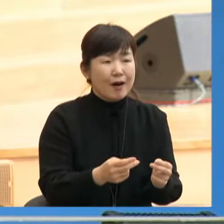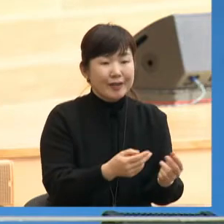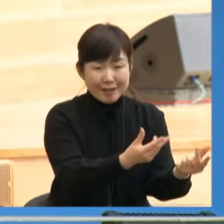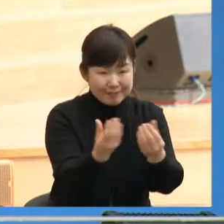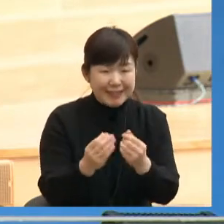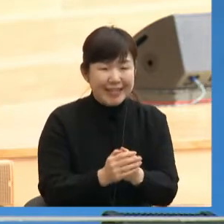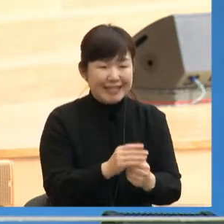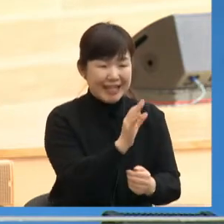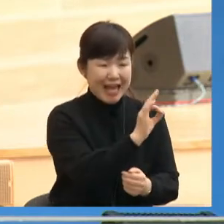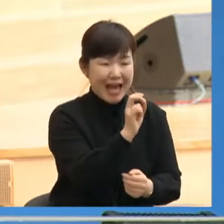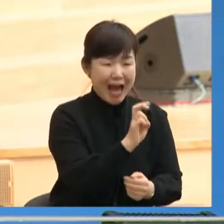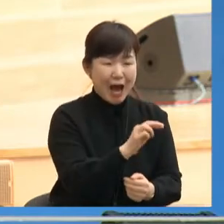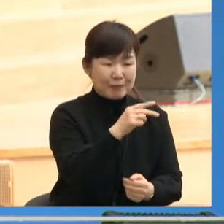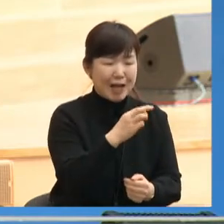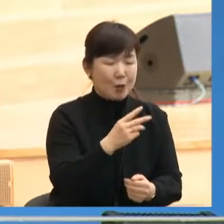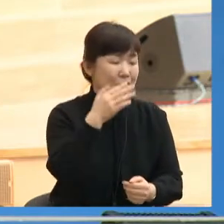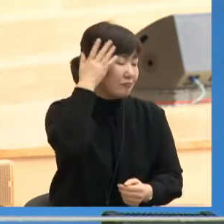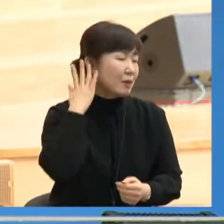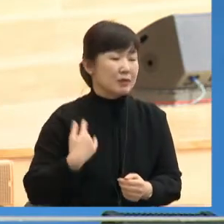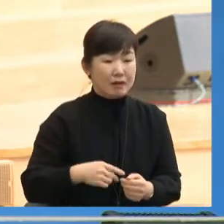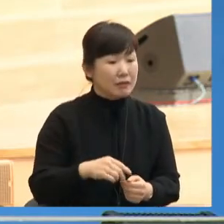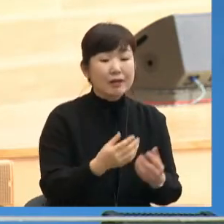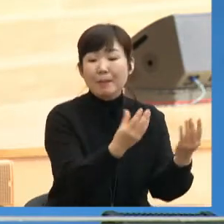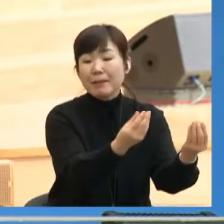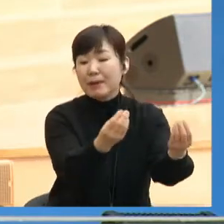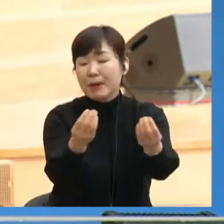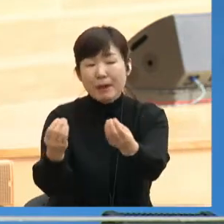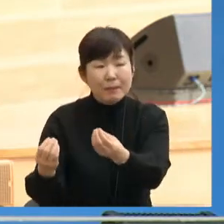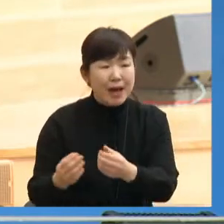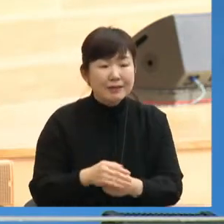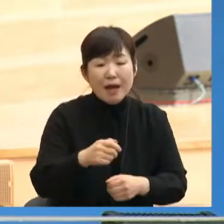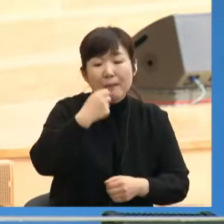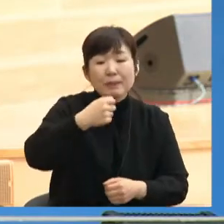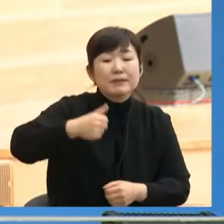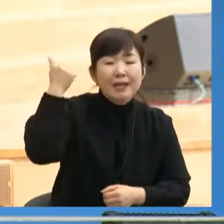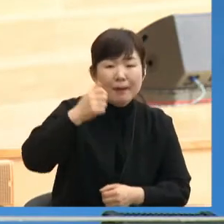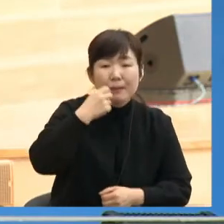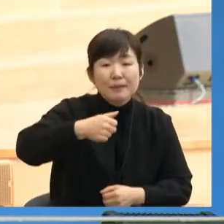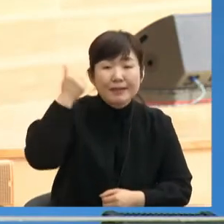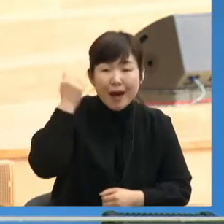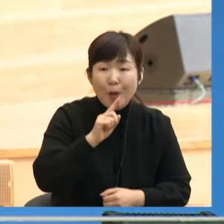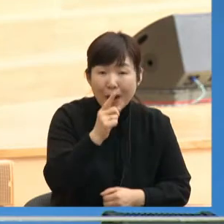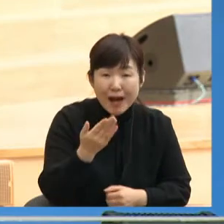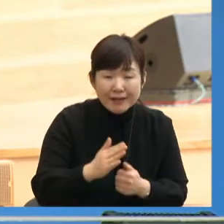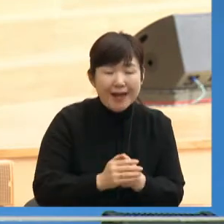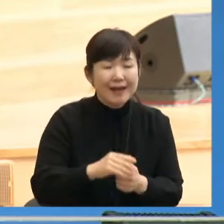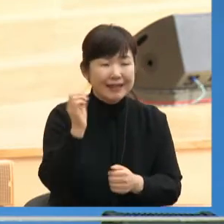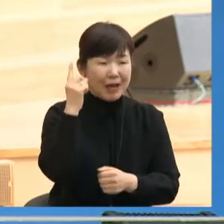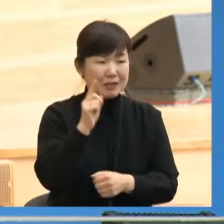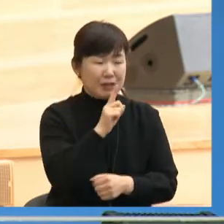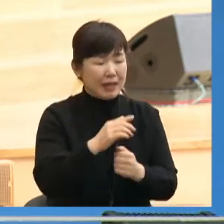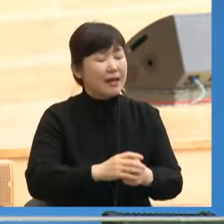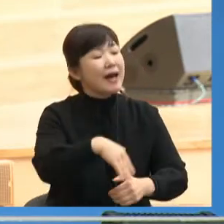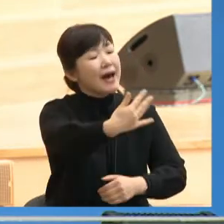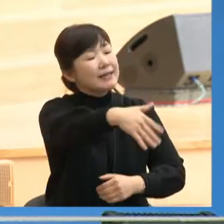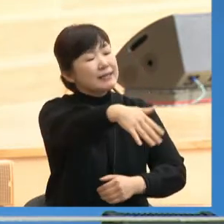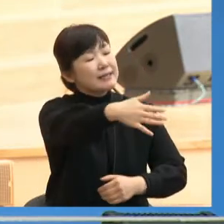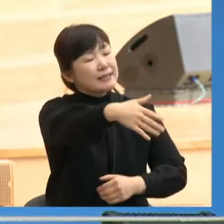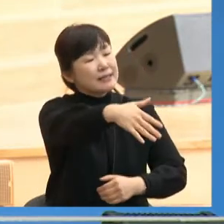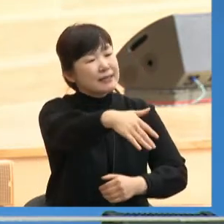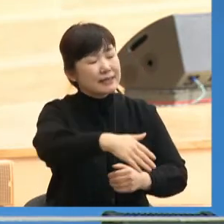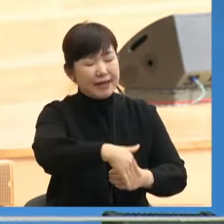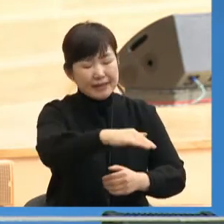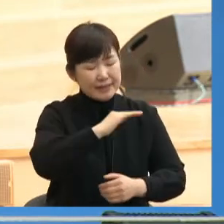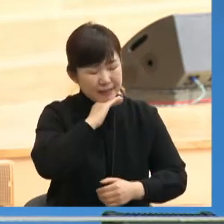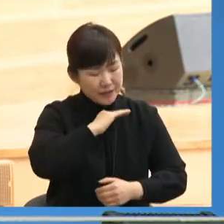압살롬이 두리번거리면서 이제 올 사람 다 왔네 그러면서 이제 식사를 하자라고 말하는데 다윗이 그때 얘기합니다. 아직